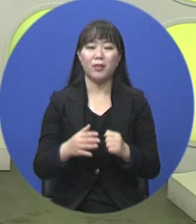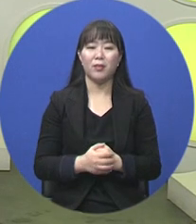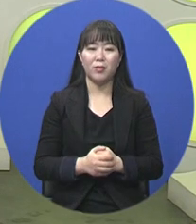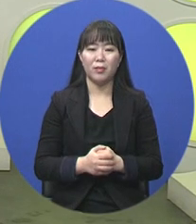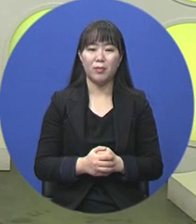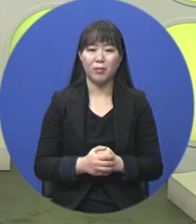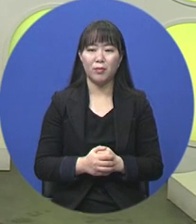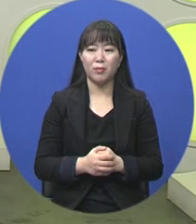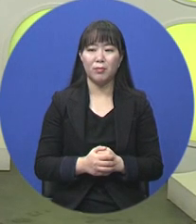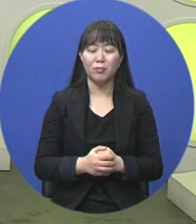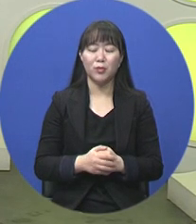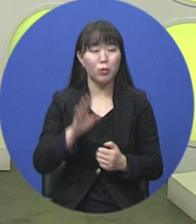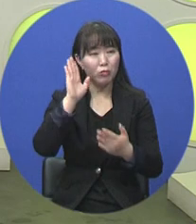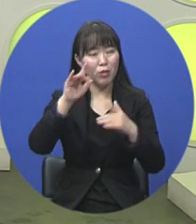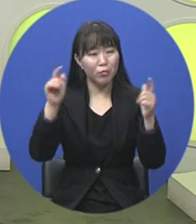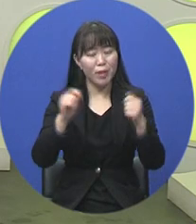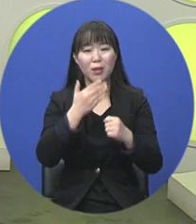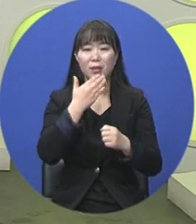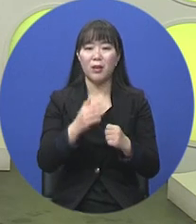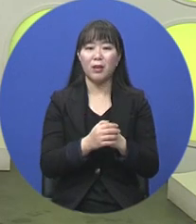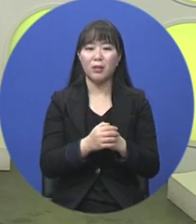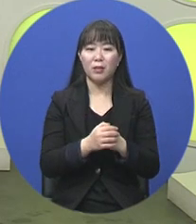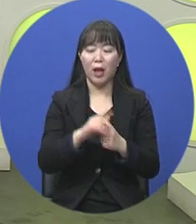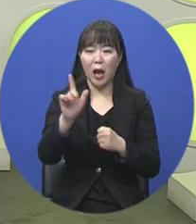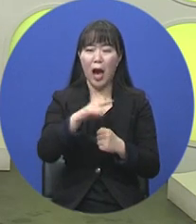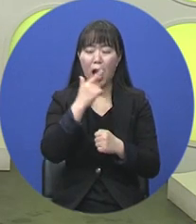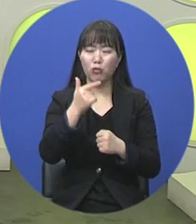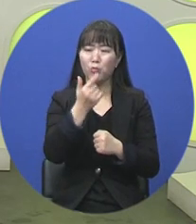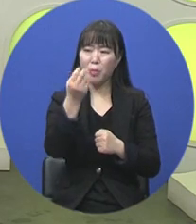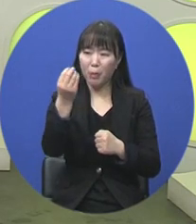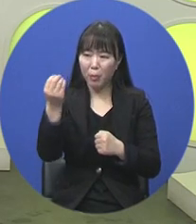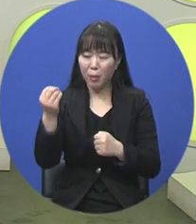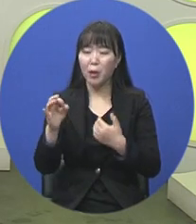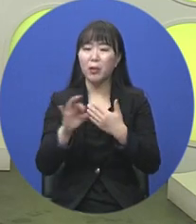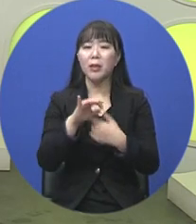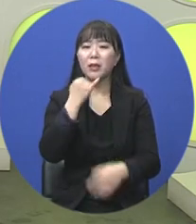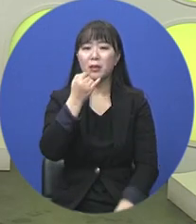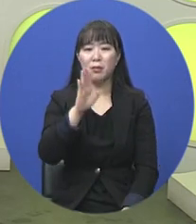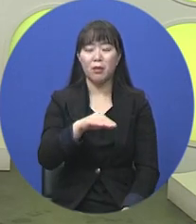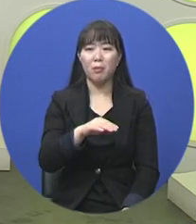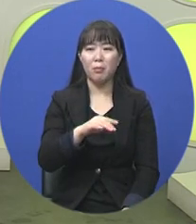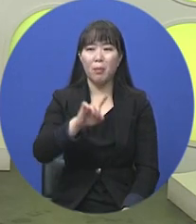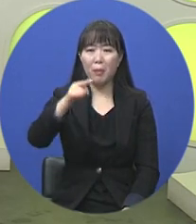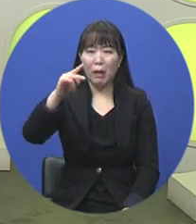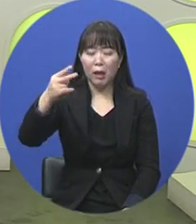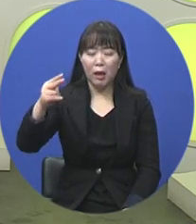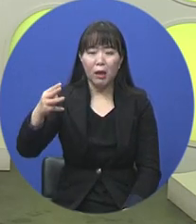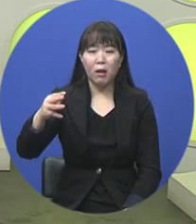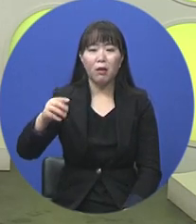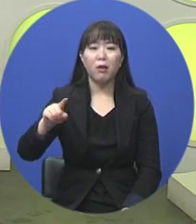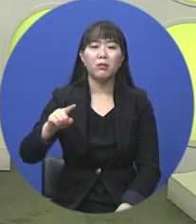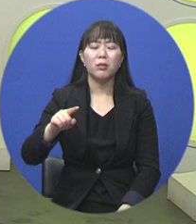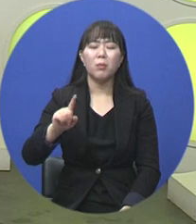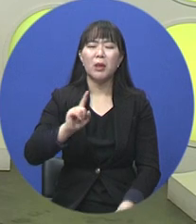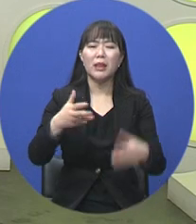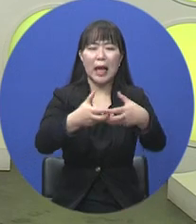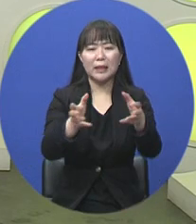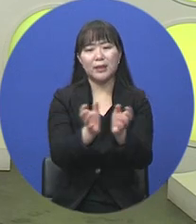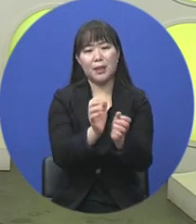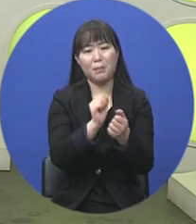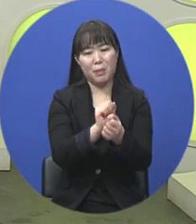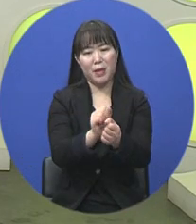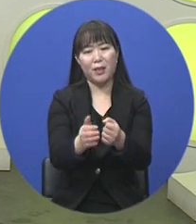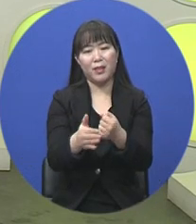현 2 한개도 벌겠죠 몇 명씩 밀리는 양이 나오는 분은 저희 꼭 이렇게 맵 100명 나오는 이유가 꼭 한 채로 골